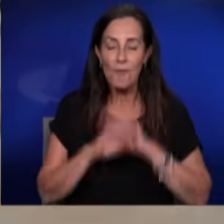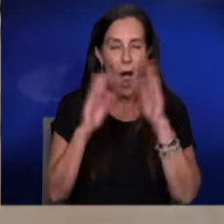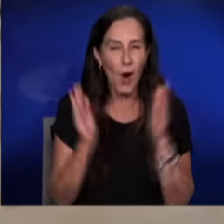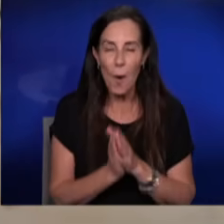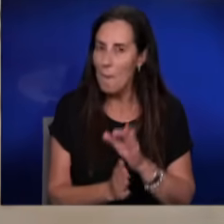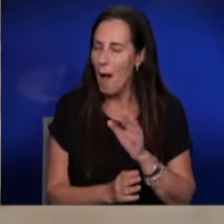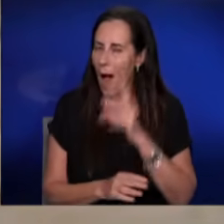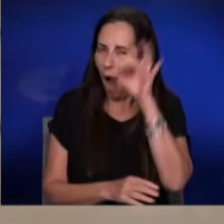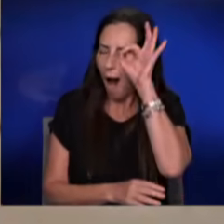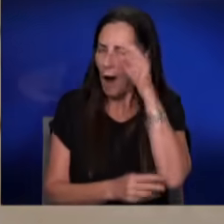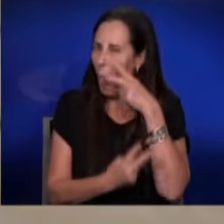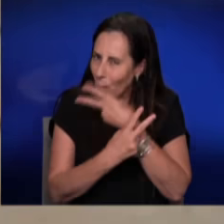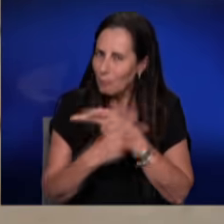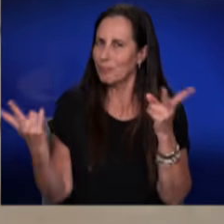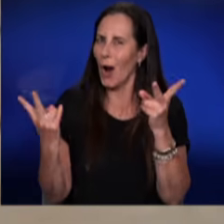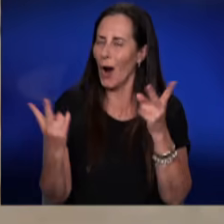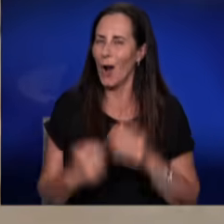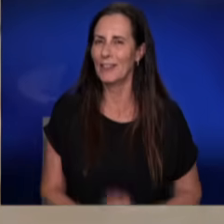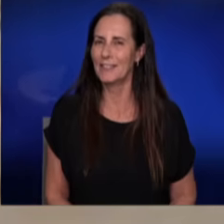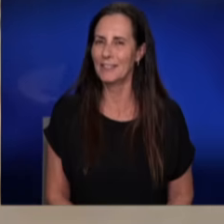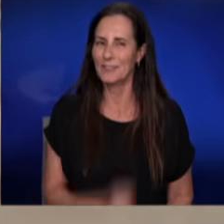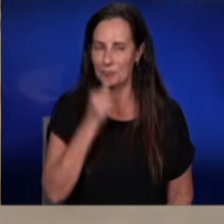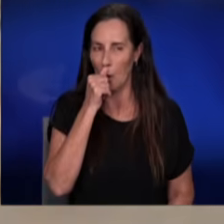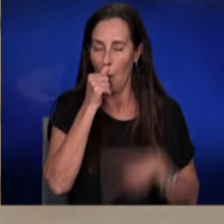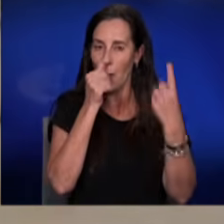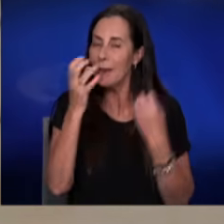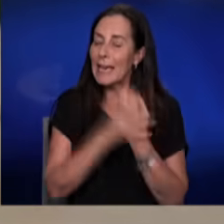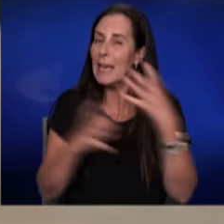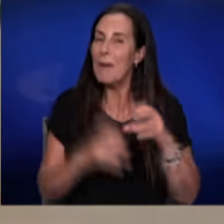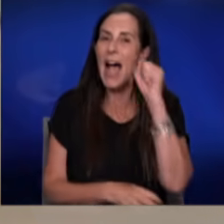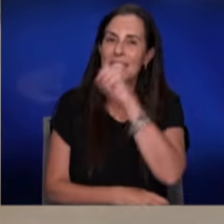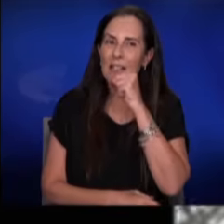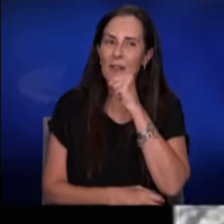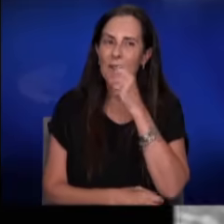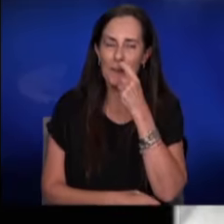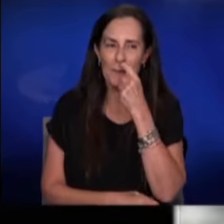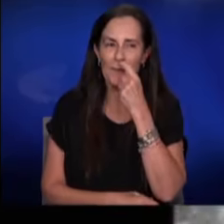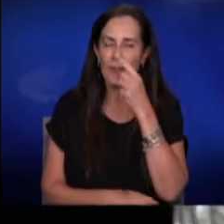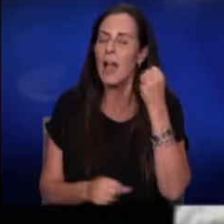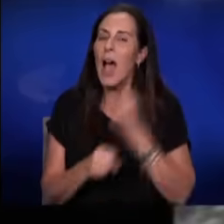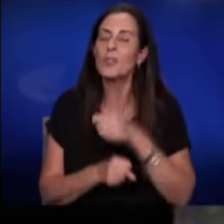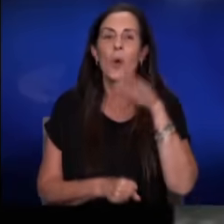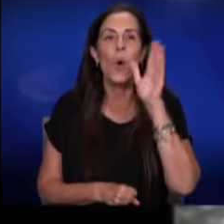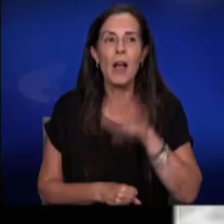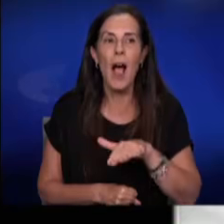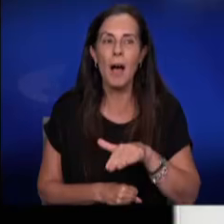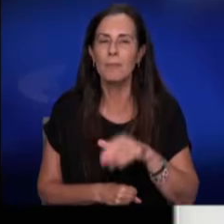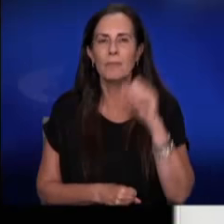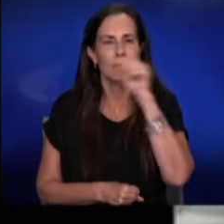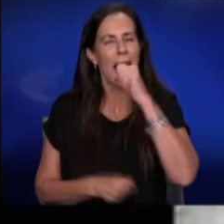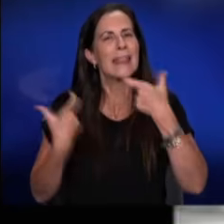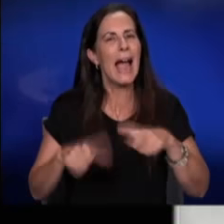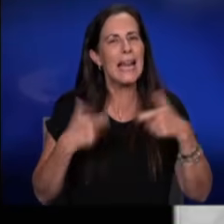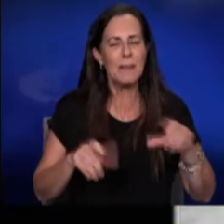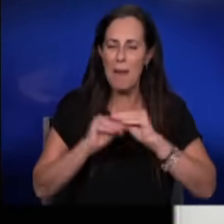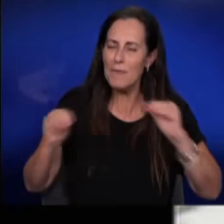זאת בעין בלתי מזוינת. שיסל הקים עם אריק איינשטיין את חברת הגר שהפיקה בין היתר את אלבומיו של איינשטיין